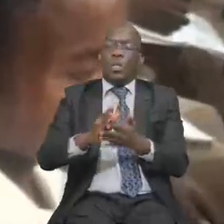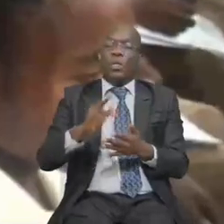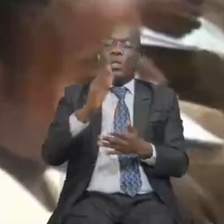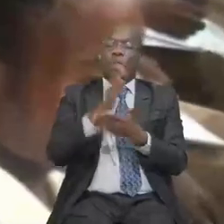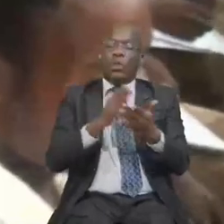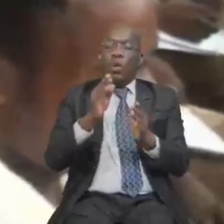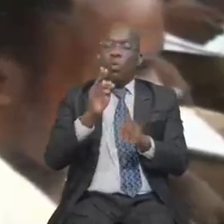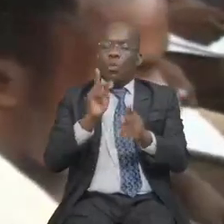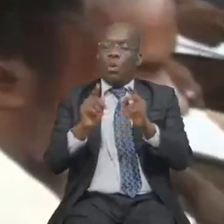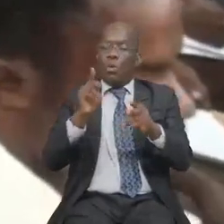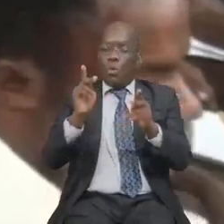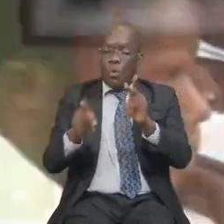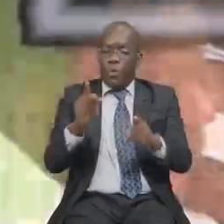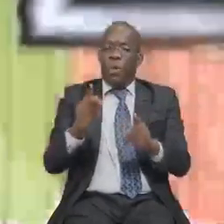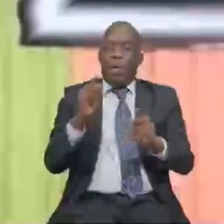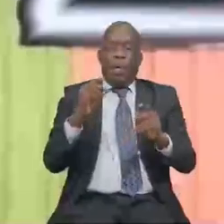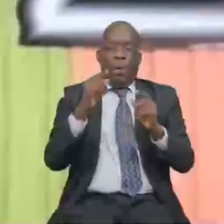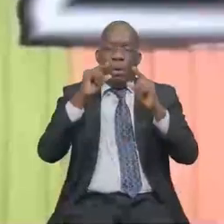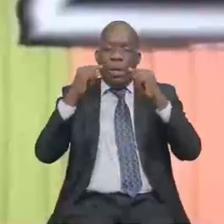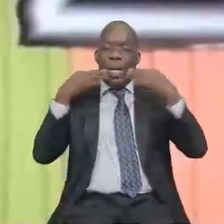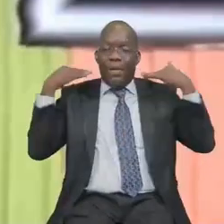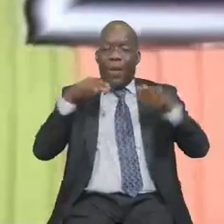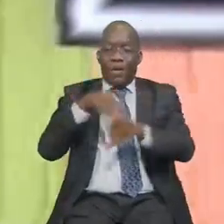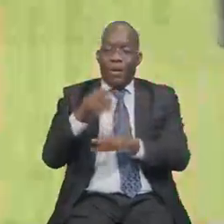toi. Quelqu'un essaie de t'attaquer.